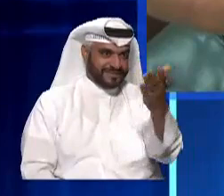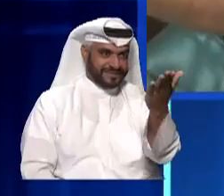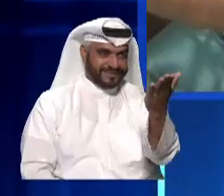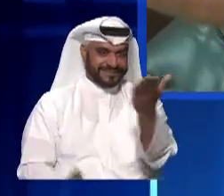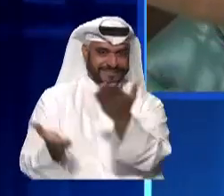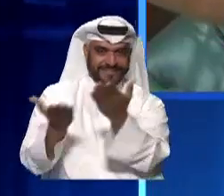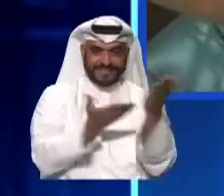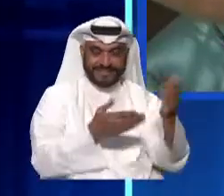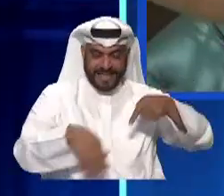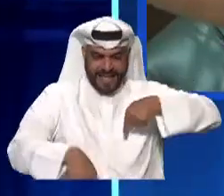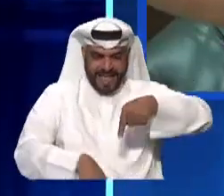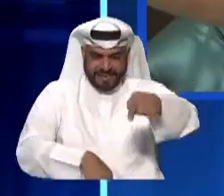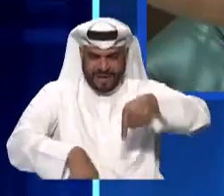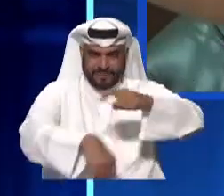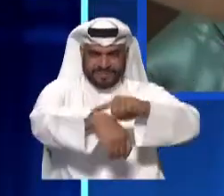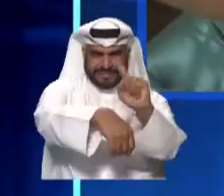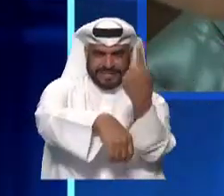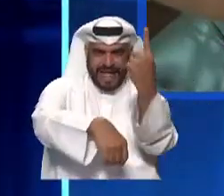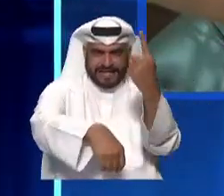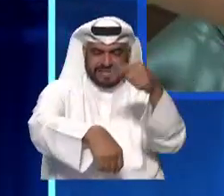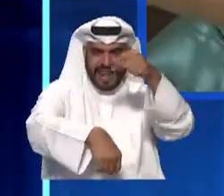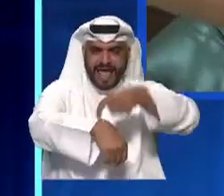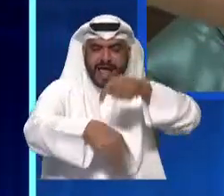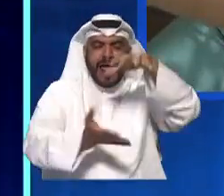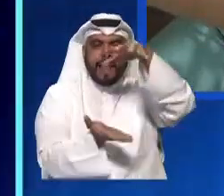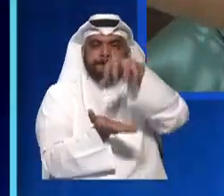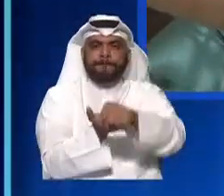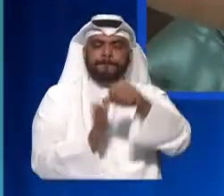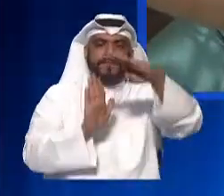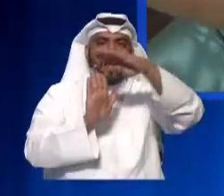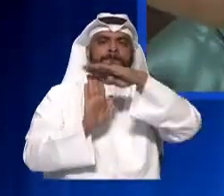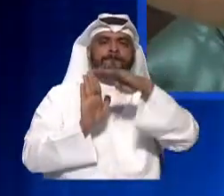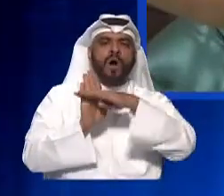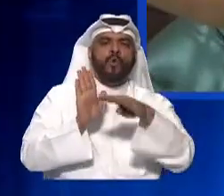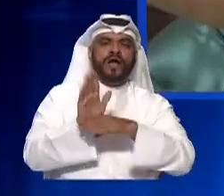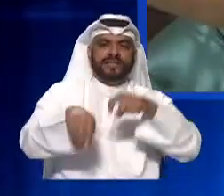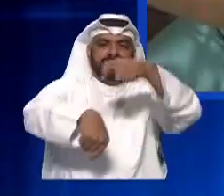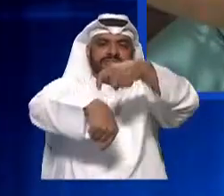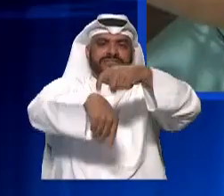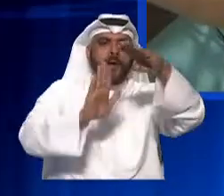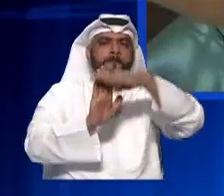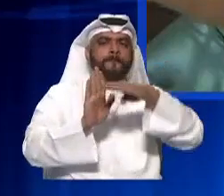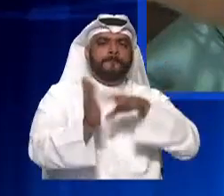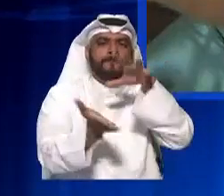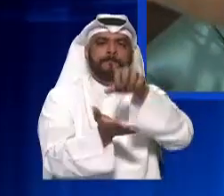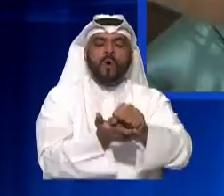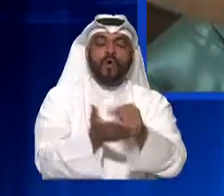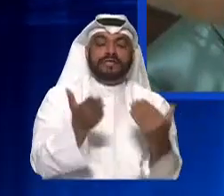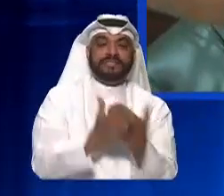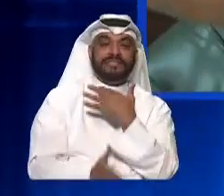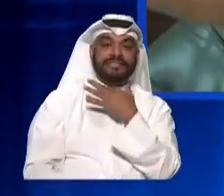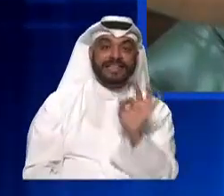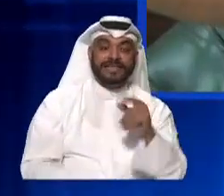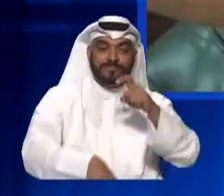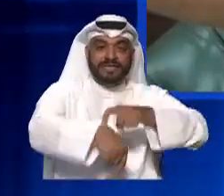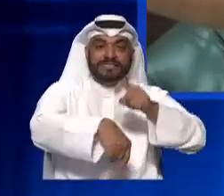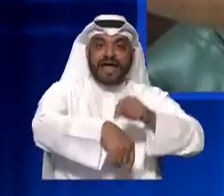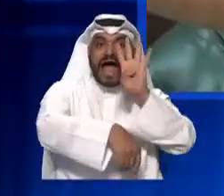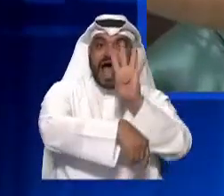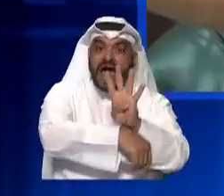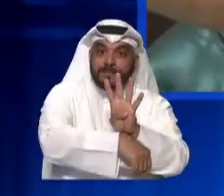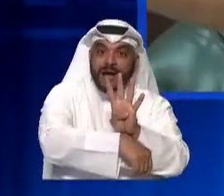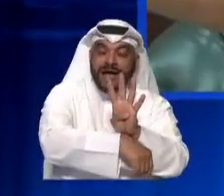مع اقتراب العمل بالمواعيد الجديدة والتي حددتها وزارة الداخلية من 4 عصرا وحتى 10 مساء، ما